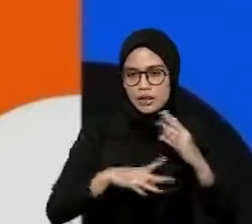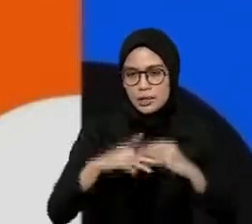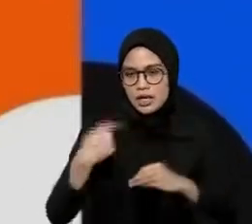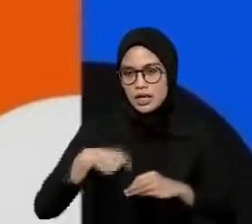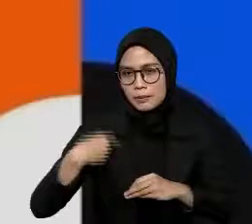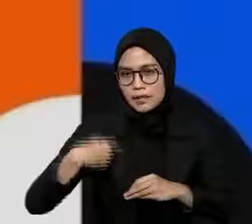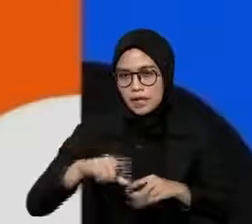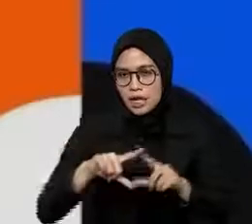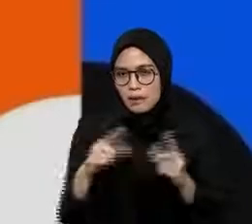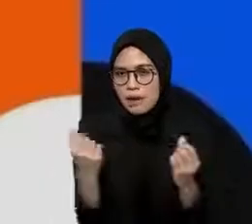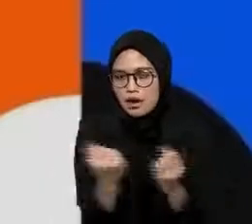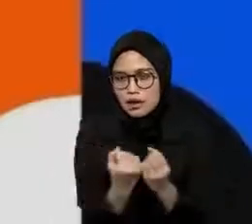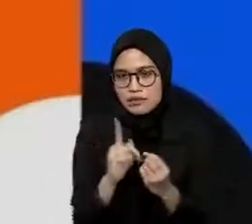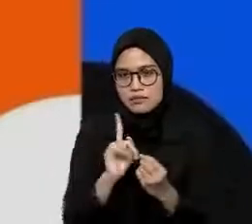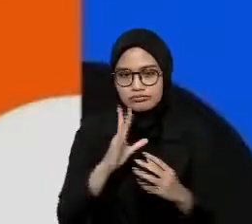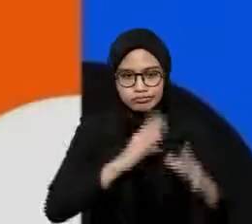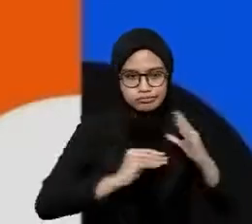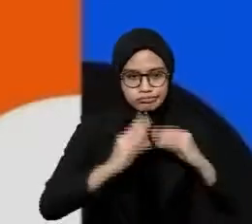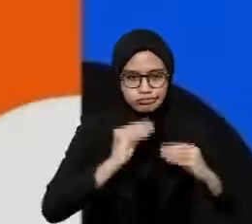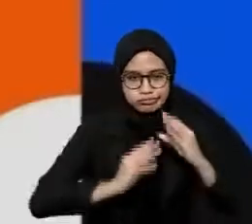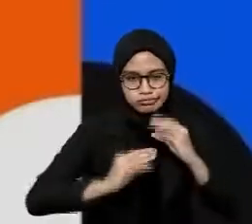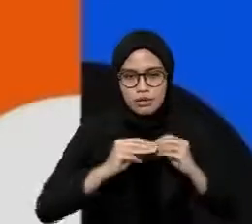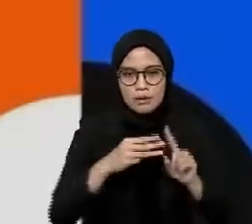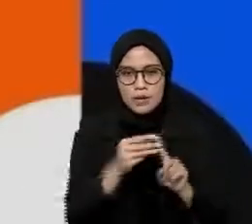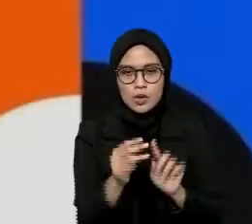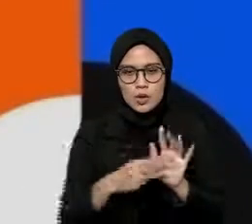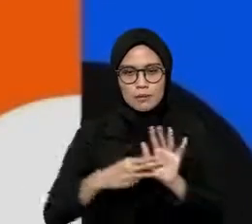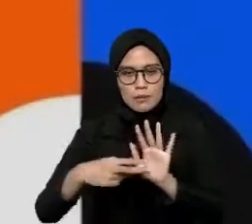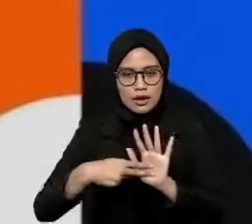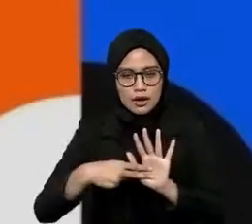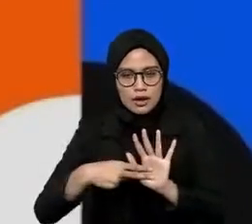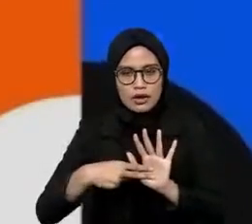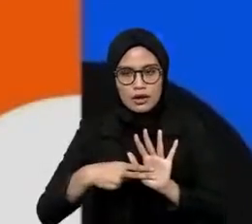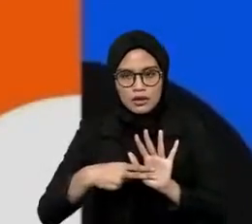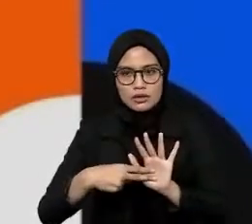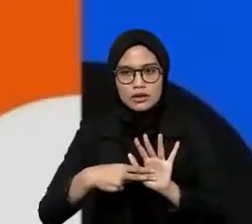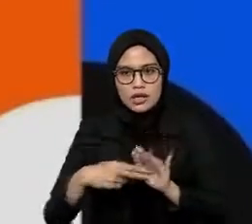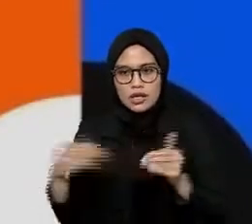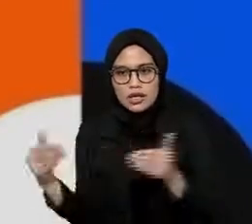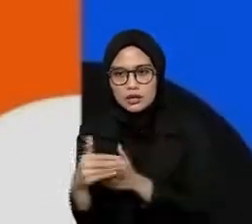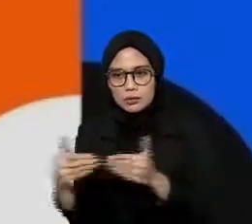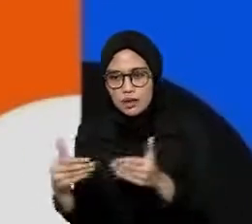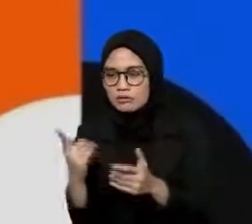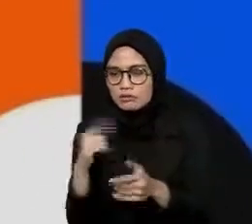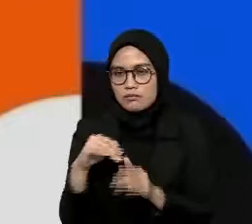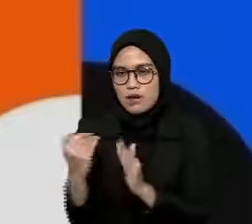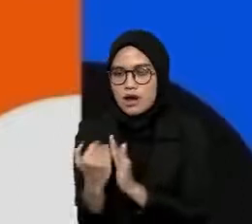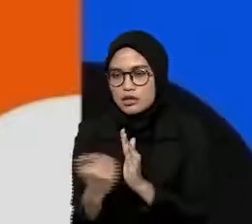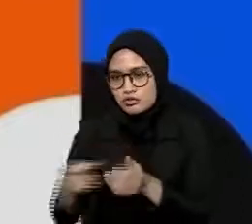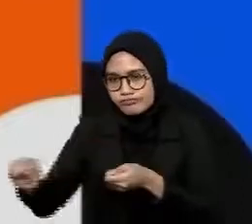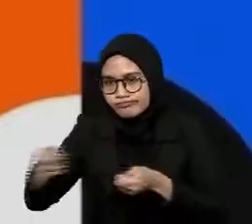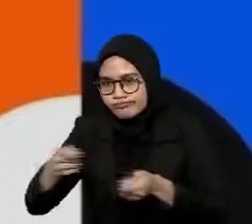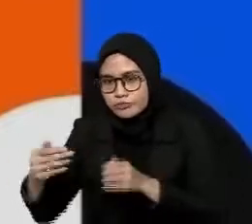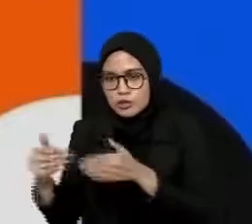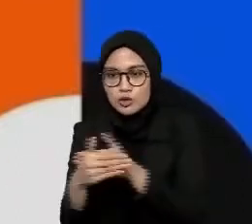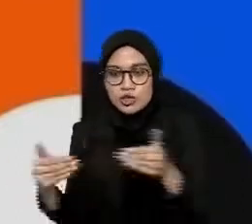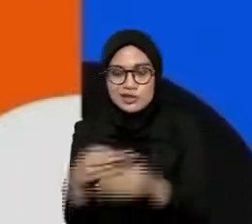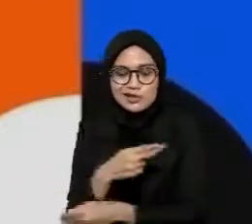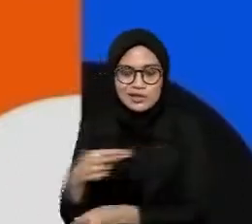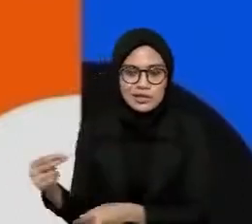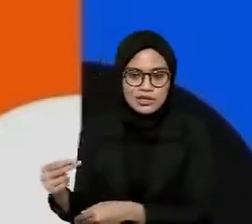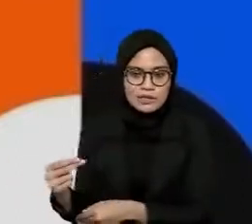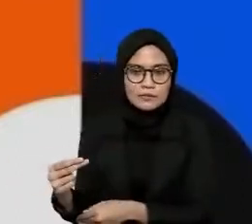kementerian dan lembaga yang juga melibatkan BUMN pengelola transportasi di Indonesia, baik itu